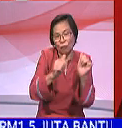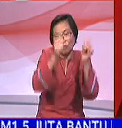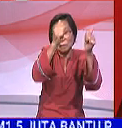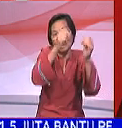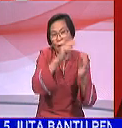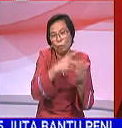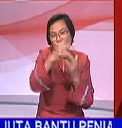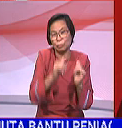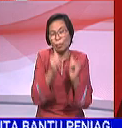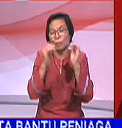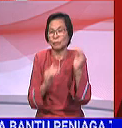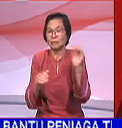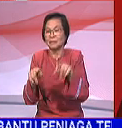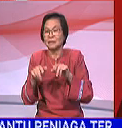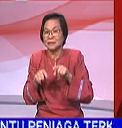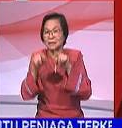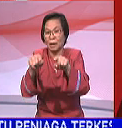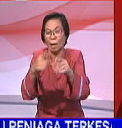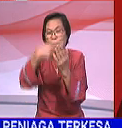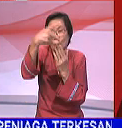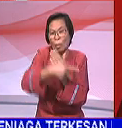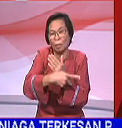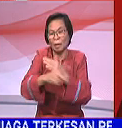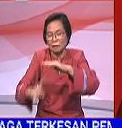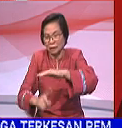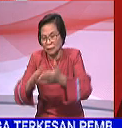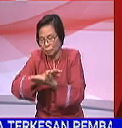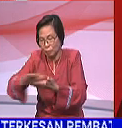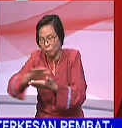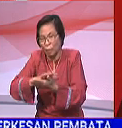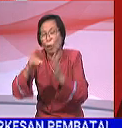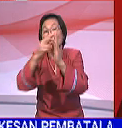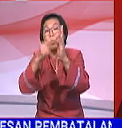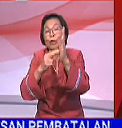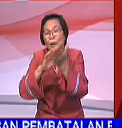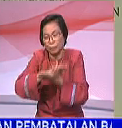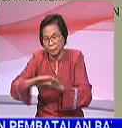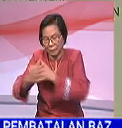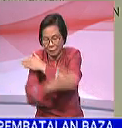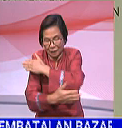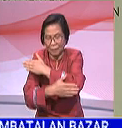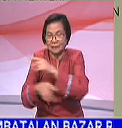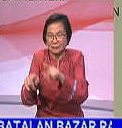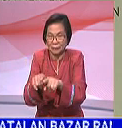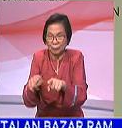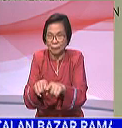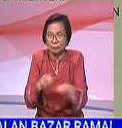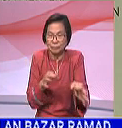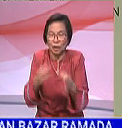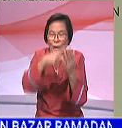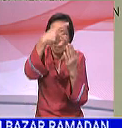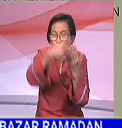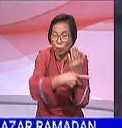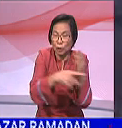Princess tersebut sejajar dengan inisiatif dibangun dasar kebersihan Hai jelasnya